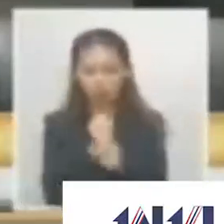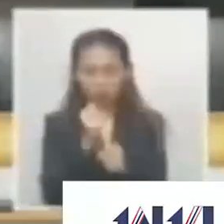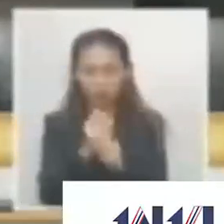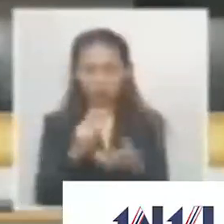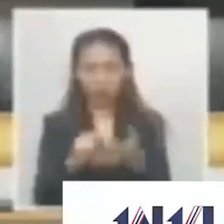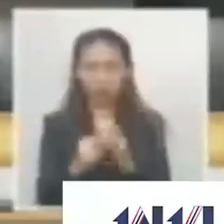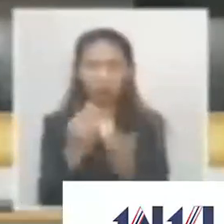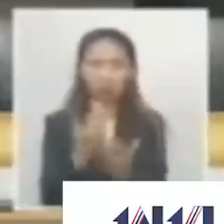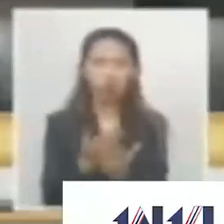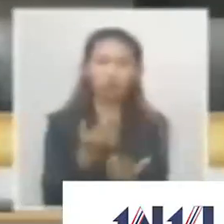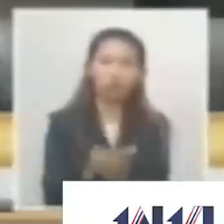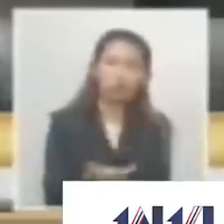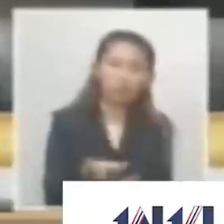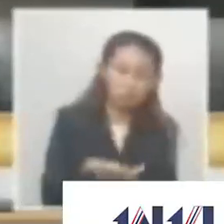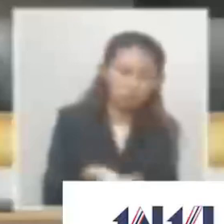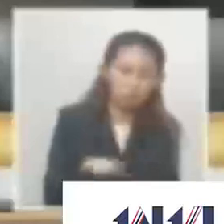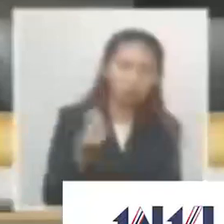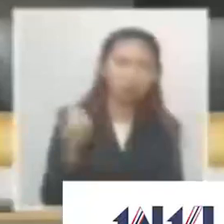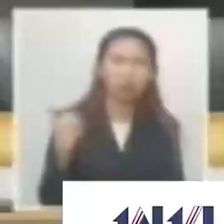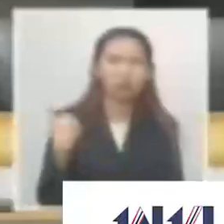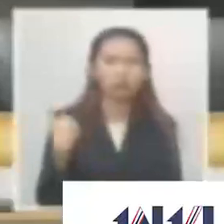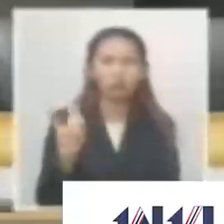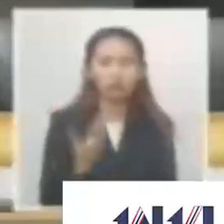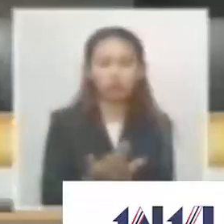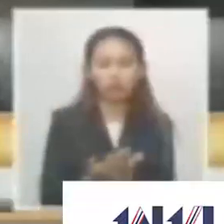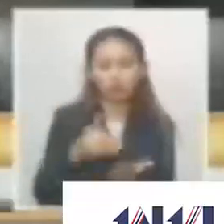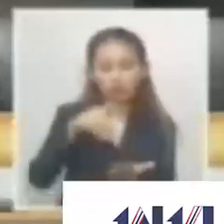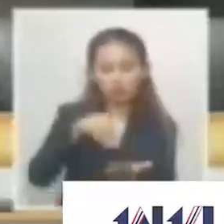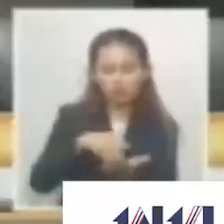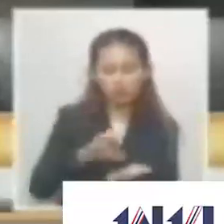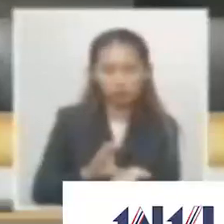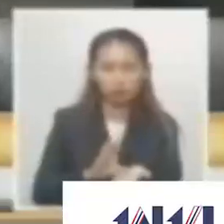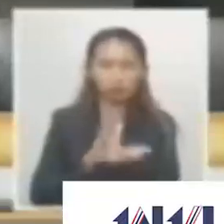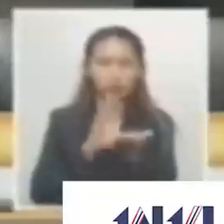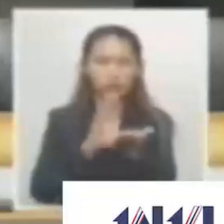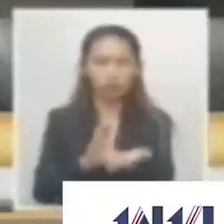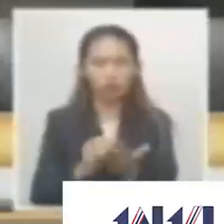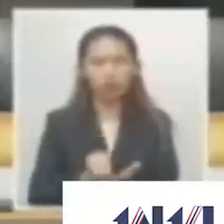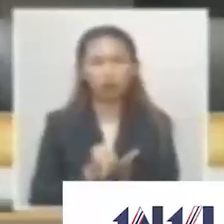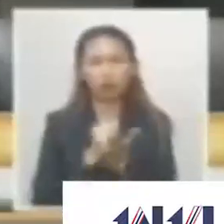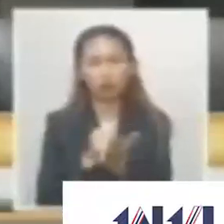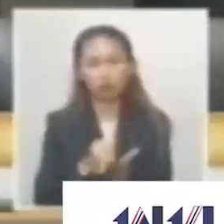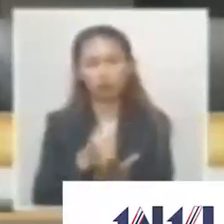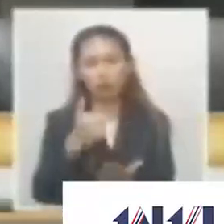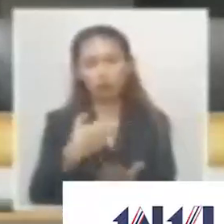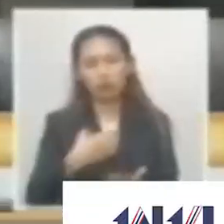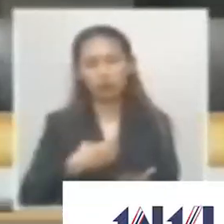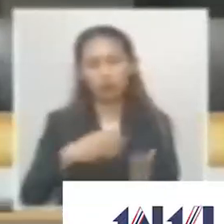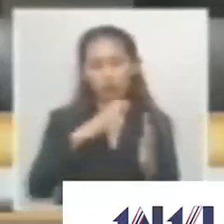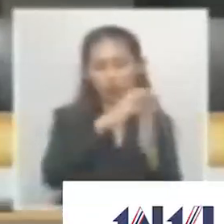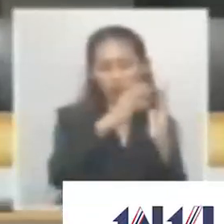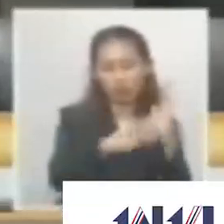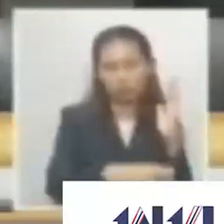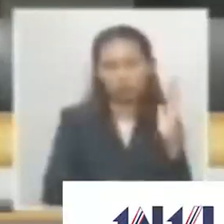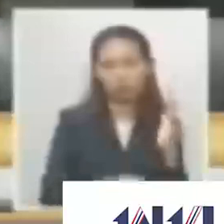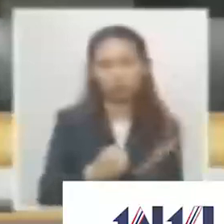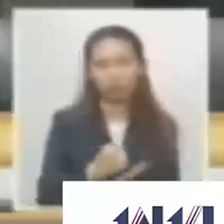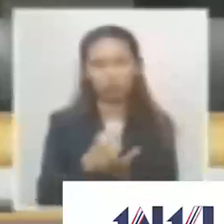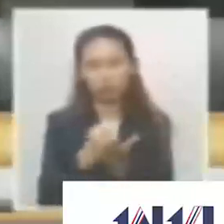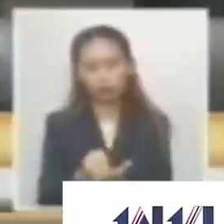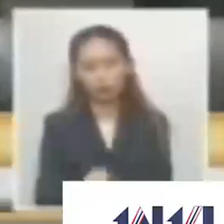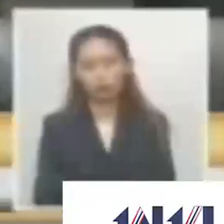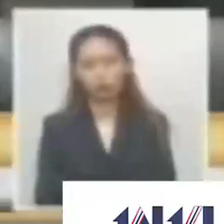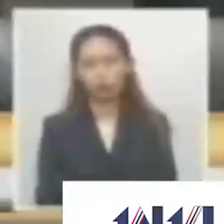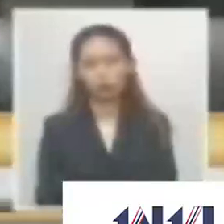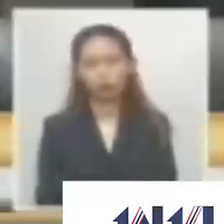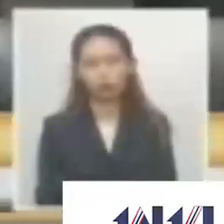ก็ขอทางรัฐบาลช่วยดูแลด้วยครับงบกลางก็ได้ครับช่วยดูแลถ้าจะพิจารณาให้ท้องถิ่นเขาทำถนนลาดยางนะครับเพราะว่าส่วนที่แพงกว่าอยาก